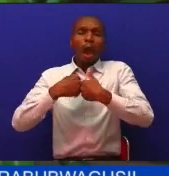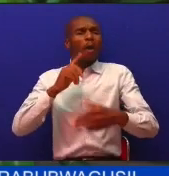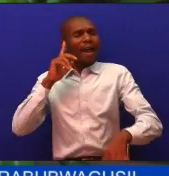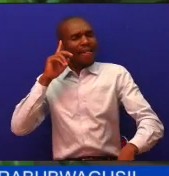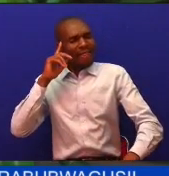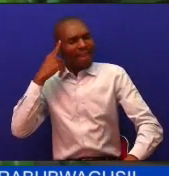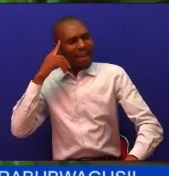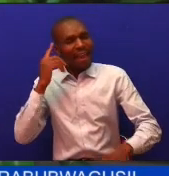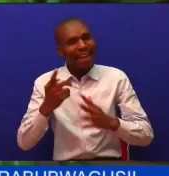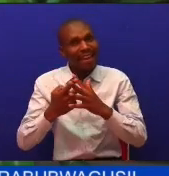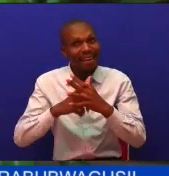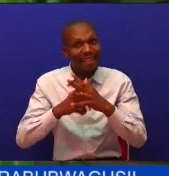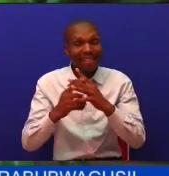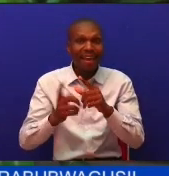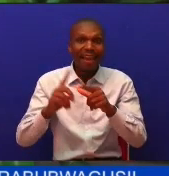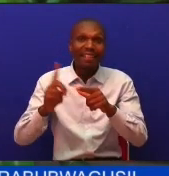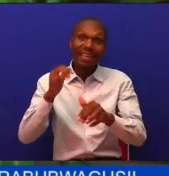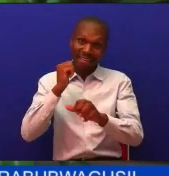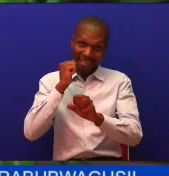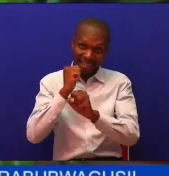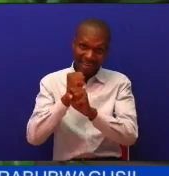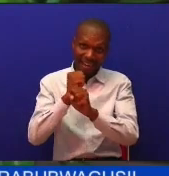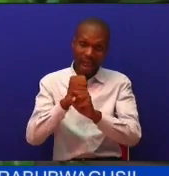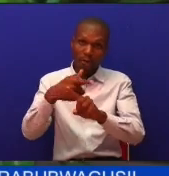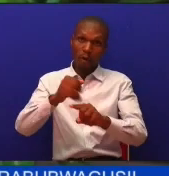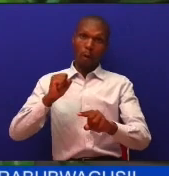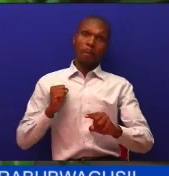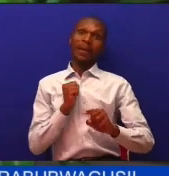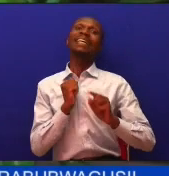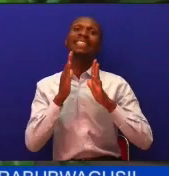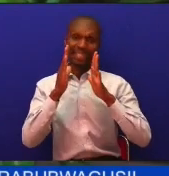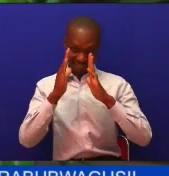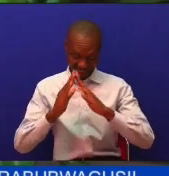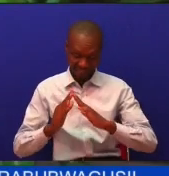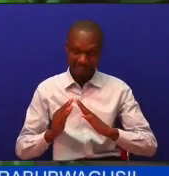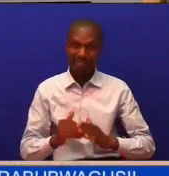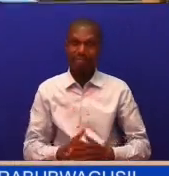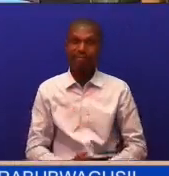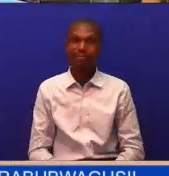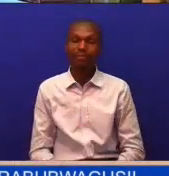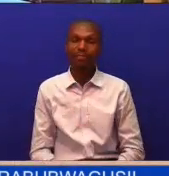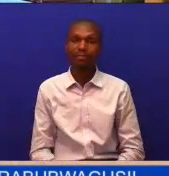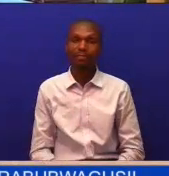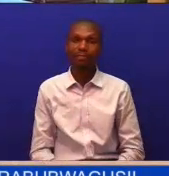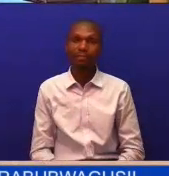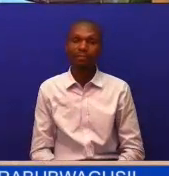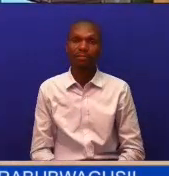gia chage tebu na kia nyati kwa bake wikira ni wakuruwa samagachwe bunge ye senate.